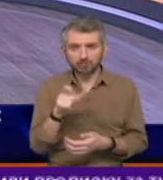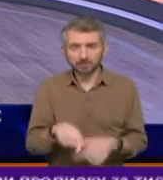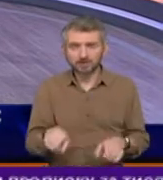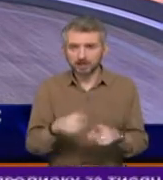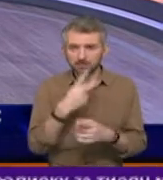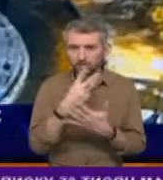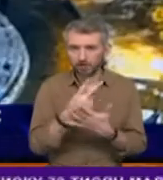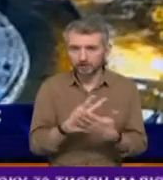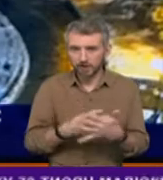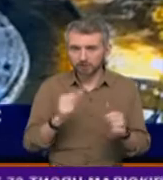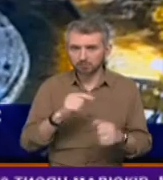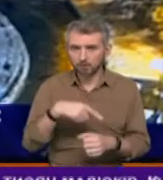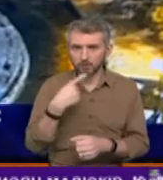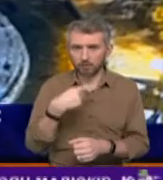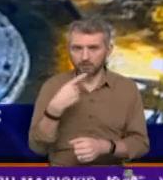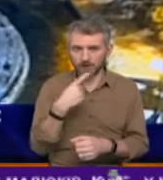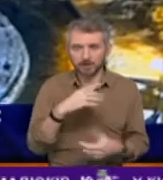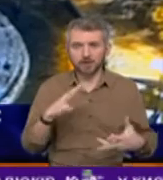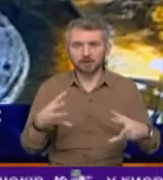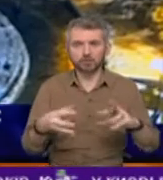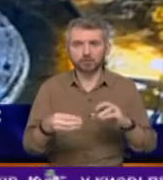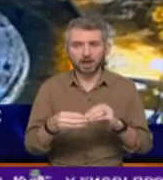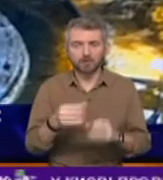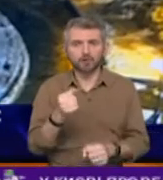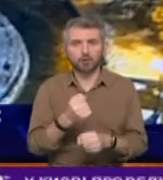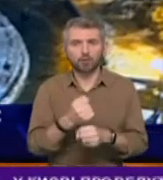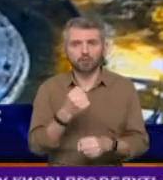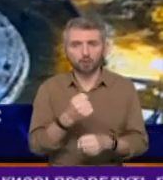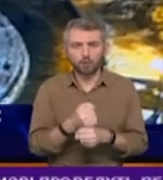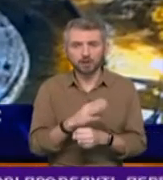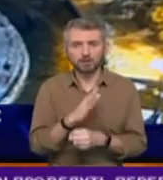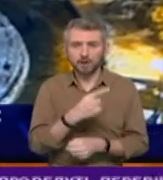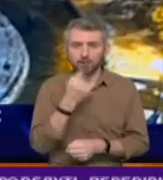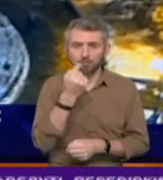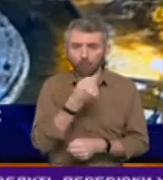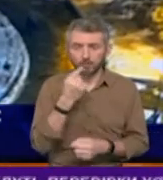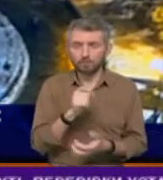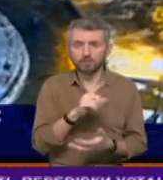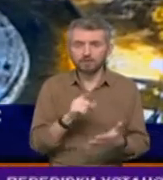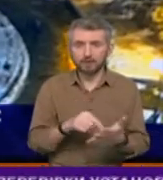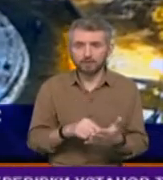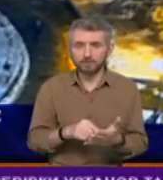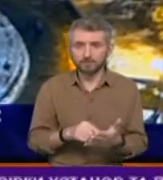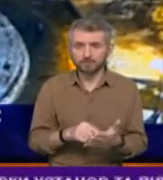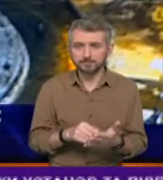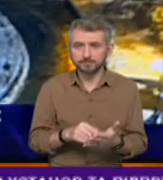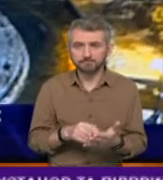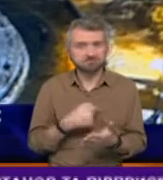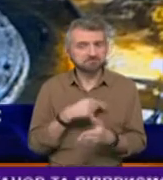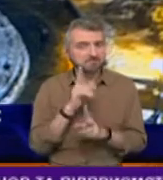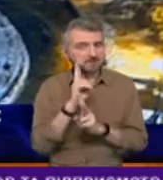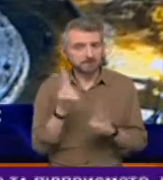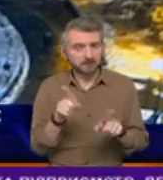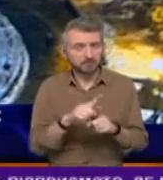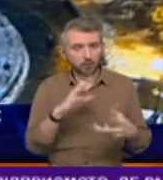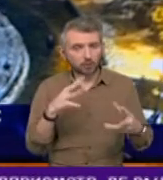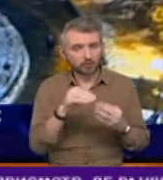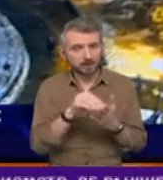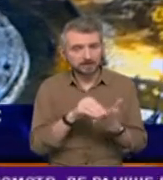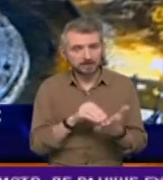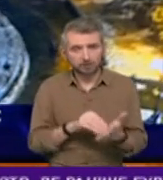цієї загальної середньої освіти мають підтвердити рівень володіння української мови. Вони ж якось отримували це все? Ну, ми знаємо, як це